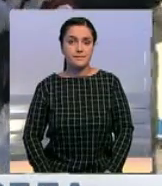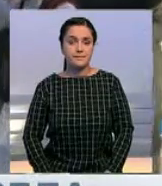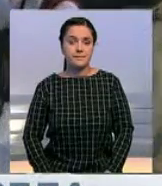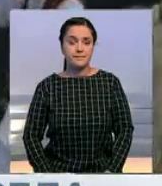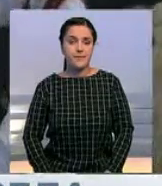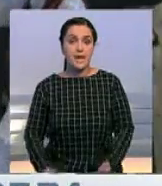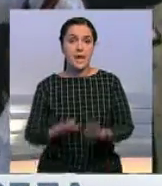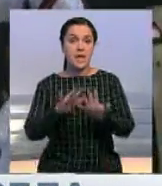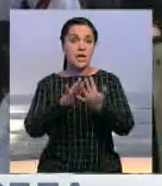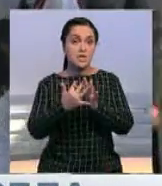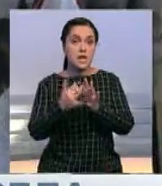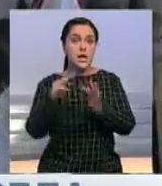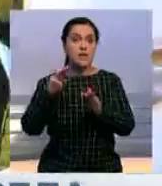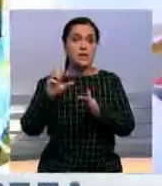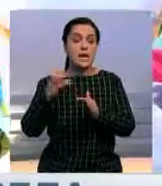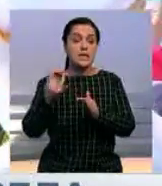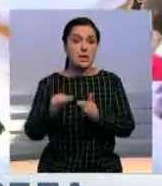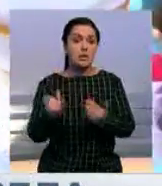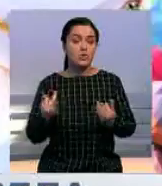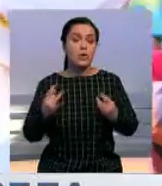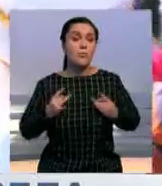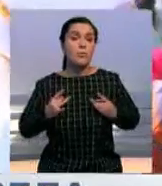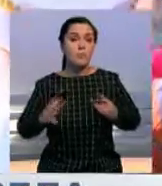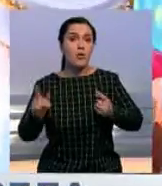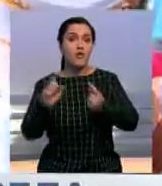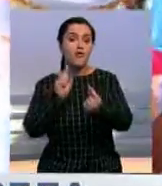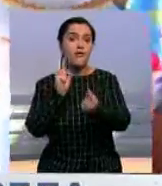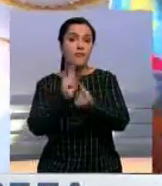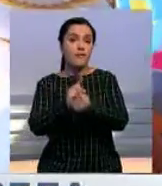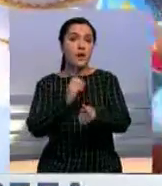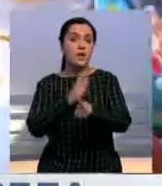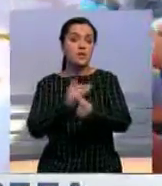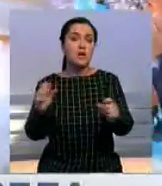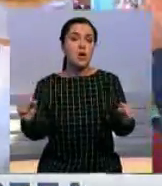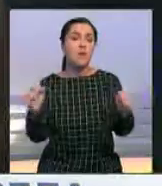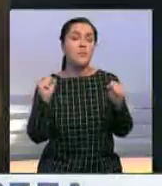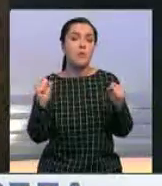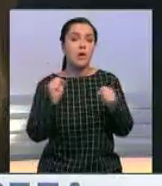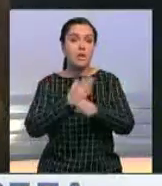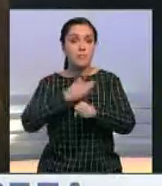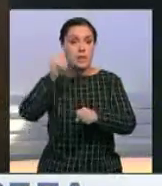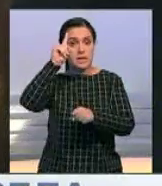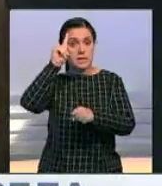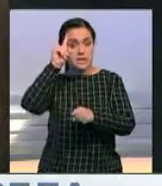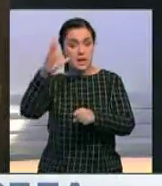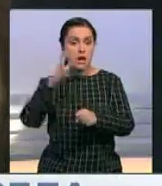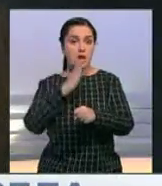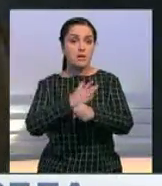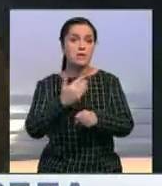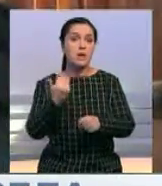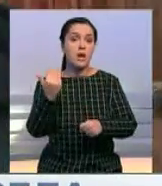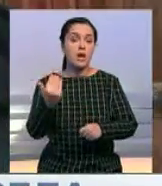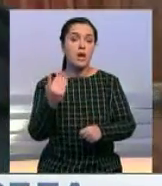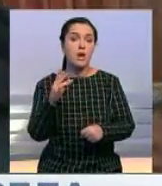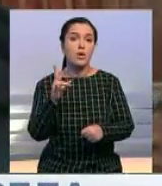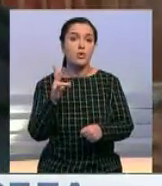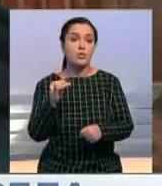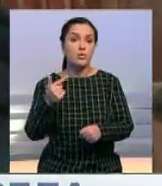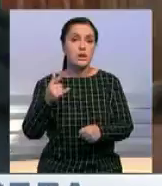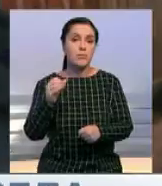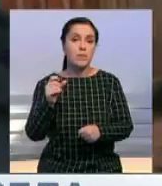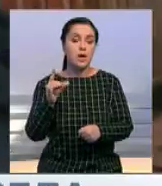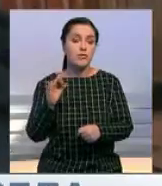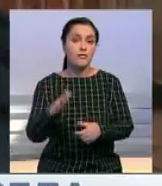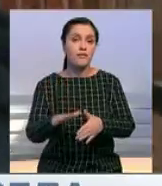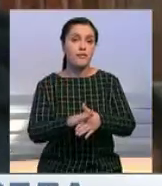В селе Тасай сегодня праздник. Люди встречают абсолютного чемпиона мира по казах-шакурес, известного как Казахстан Барса Айбека Нугымарова. В